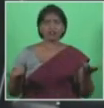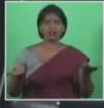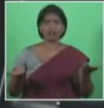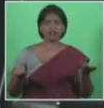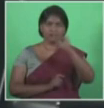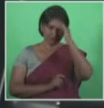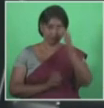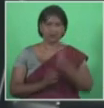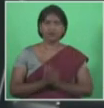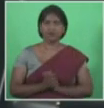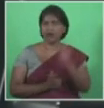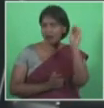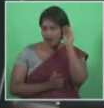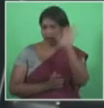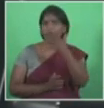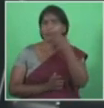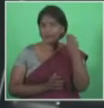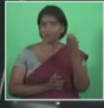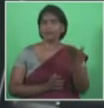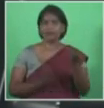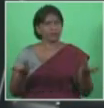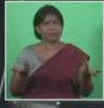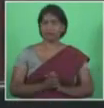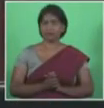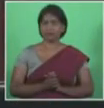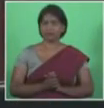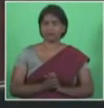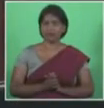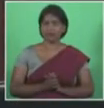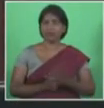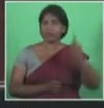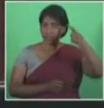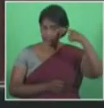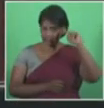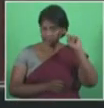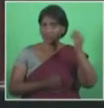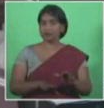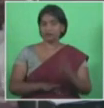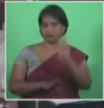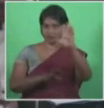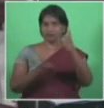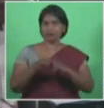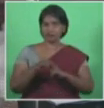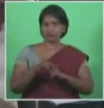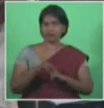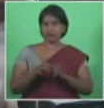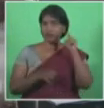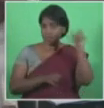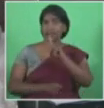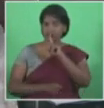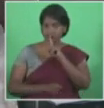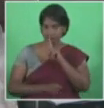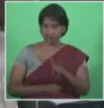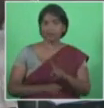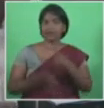මඩුවක් කරන්න එපා. අහගෙන ඉන්න පුරුදු වෙන්නකෝ. මොකද්ද මං අහගෙන හිටියා. ඊ ඔබතුමාගේ එකට ඇවිල්ලා පය දෙකක් හිටියා. දැන් මෙතුමාගේ කටින්ම